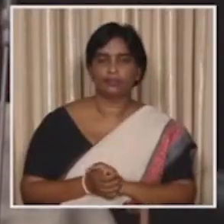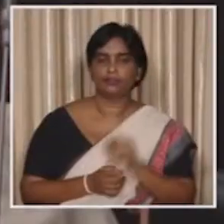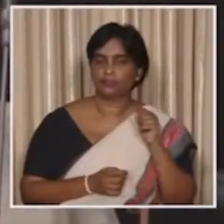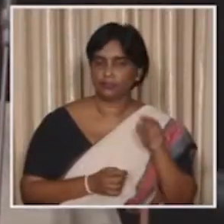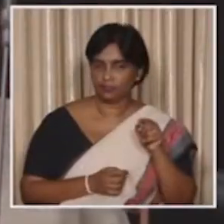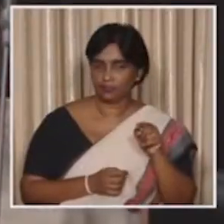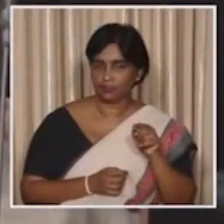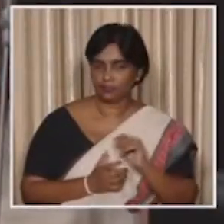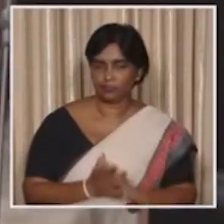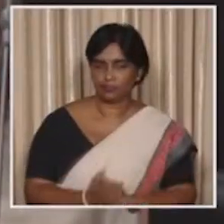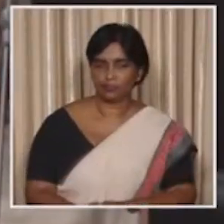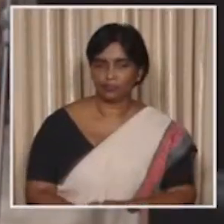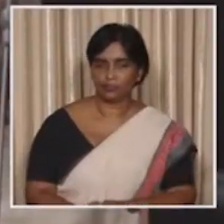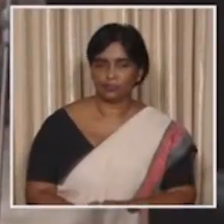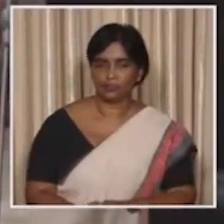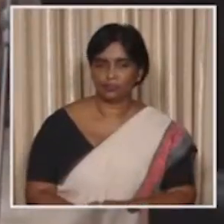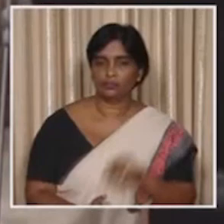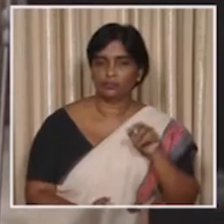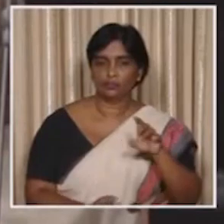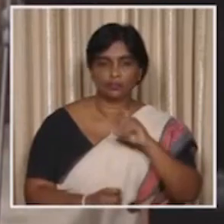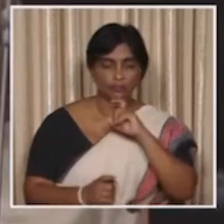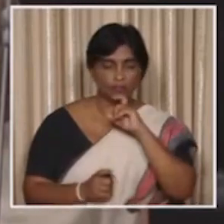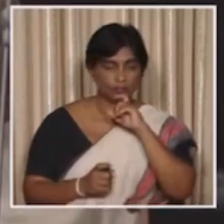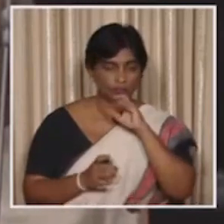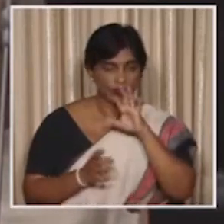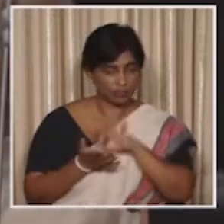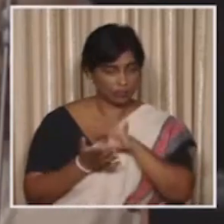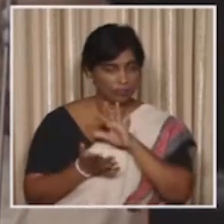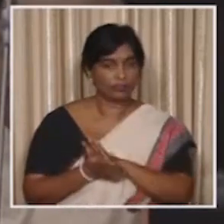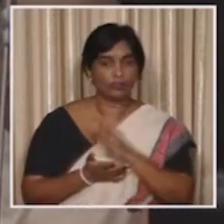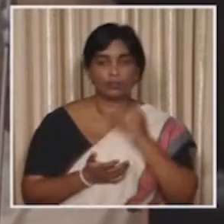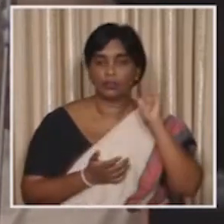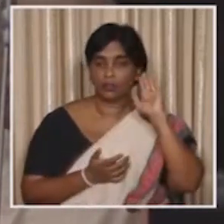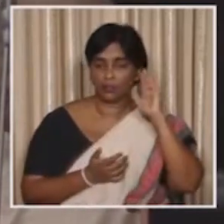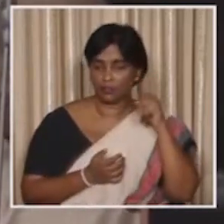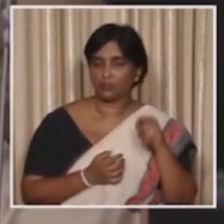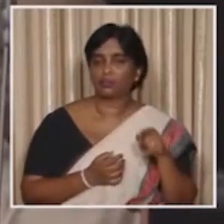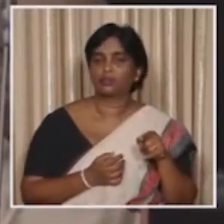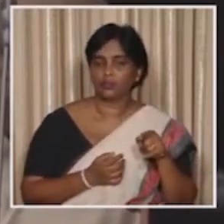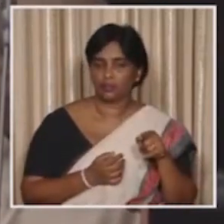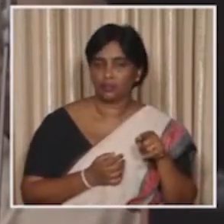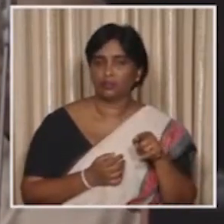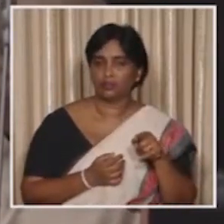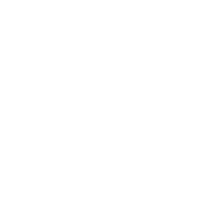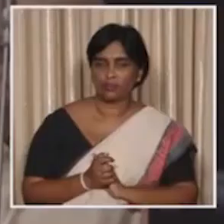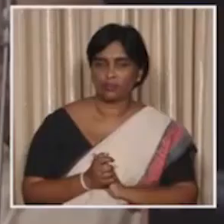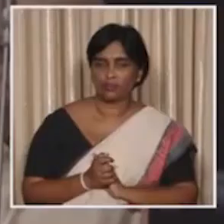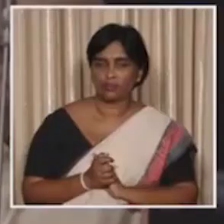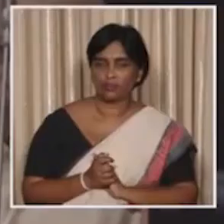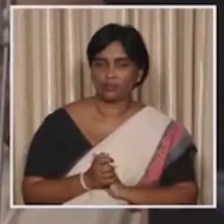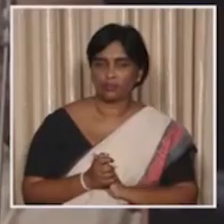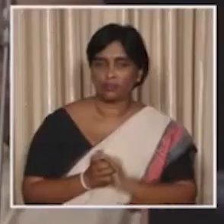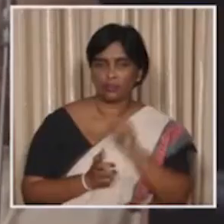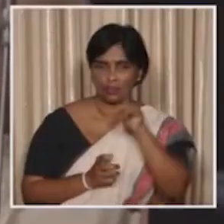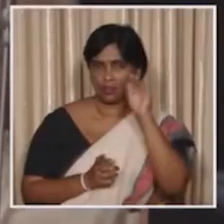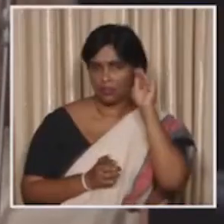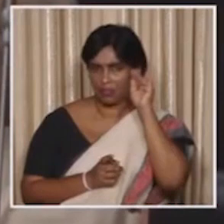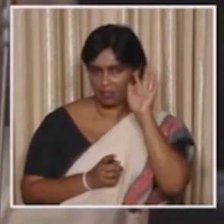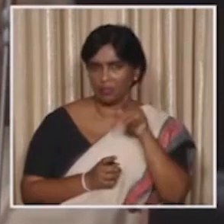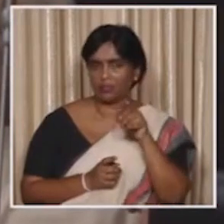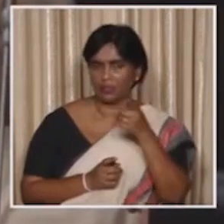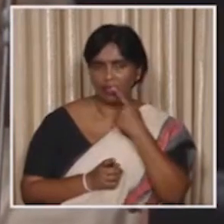ගැන මේ නඩුව තියෙන්නේ විශේෂයෙන්ම මේ නඩුව ගැන ඔබතුමා අහලා